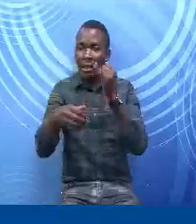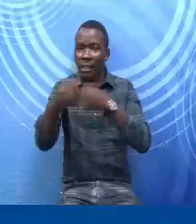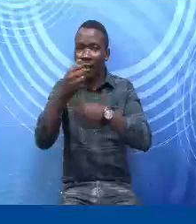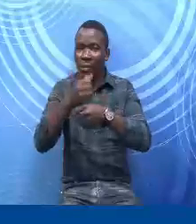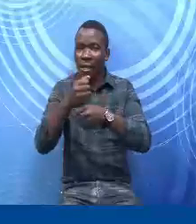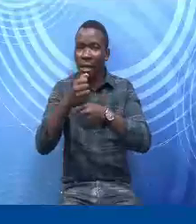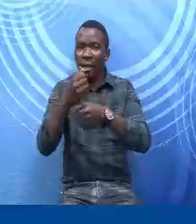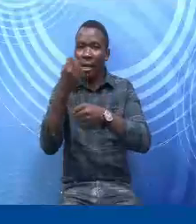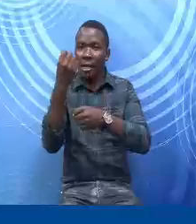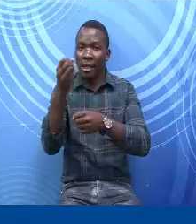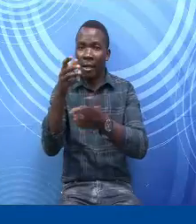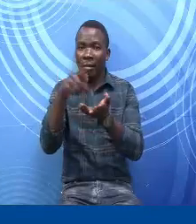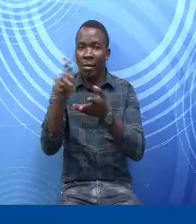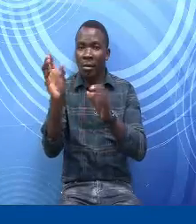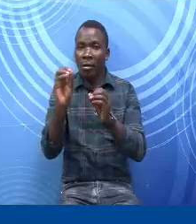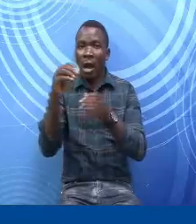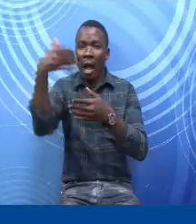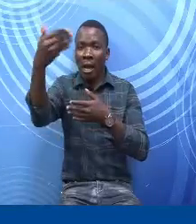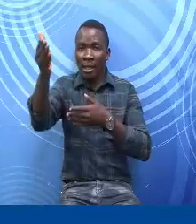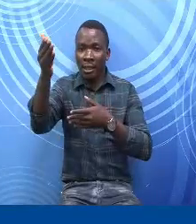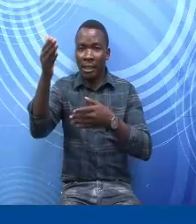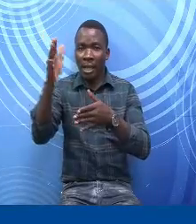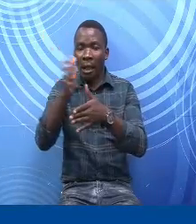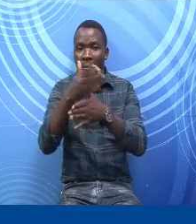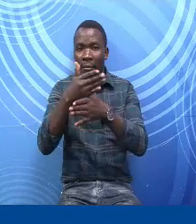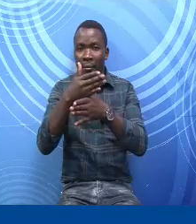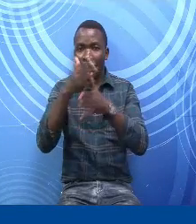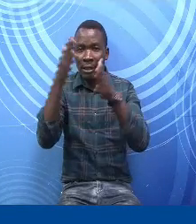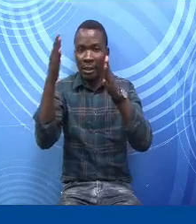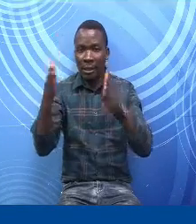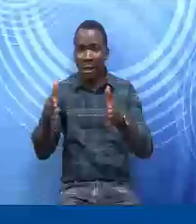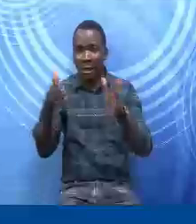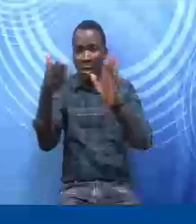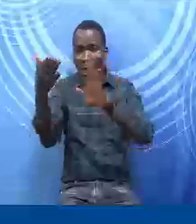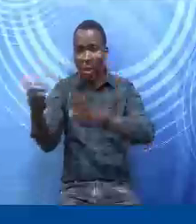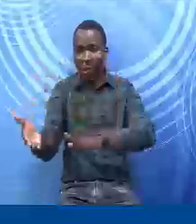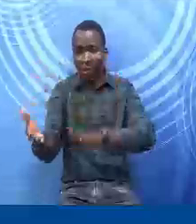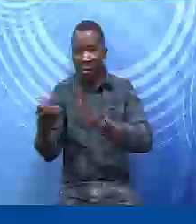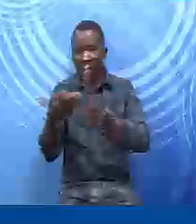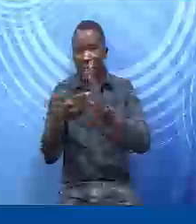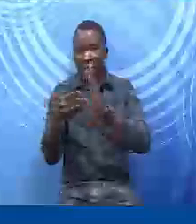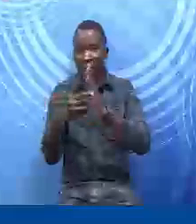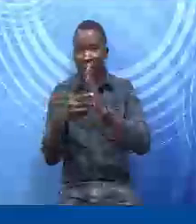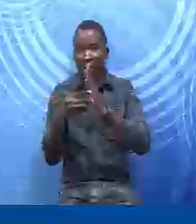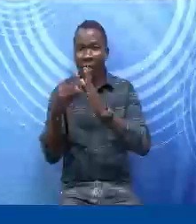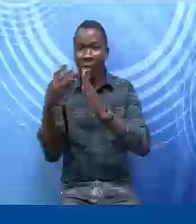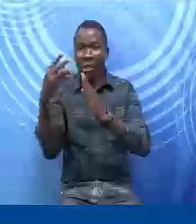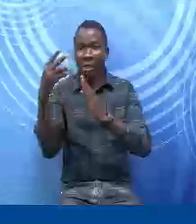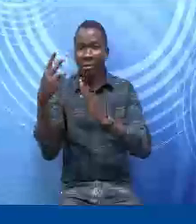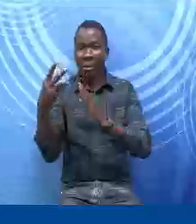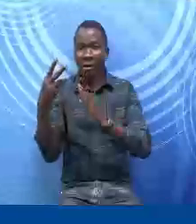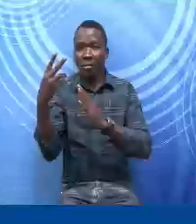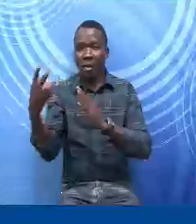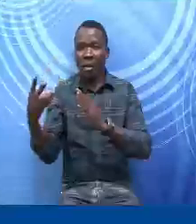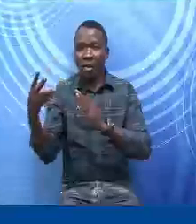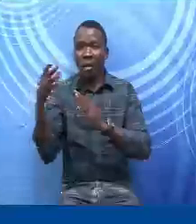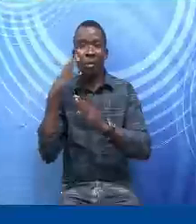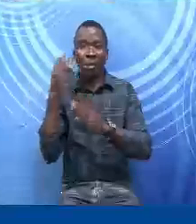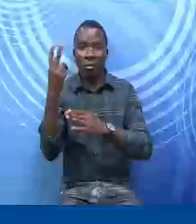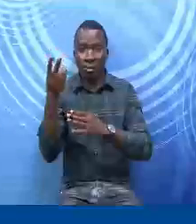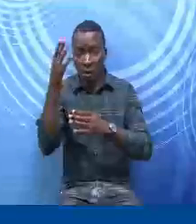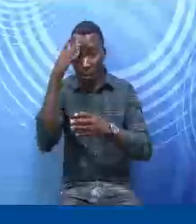Ambasaderi w'Ubutaliyani muri Repubulika Demokarasi ya Kongo Luka Antanizio yitabye Imana kuri ya 22 Gashyantare biturutse ku bikomere by'amasasu yarashwe